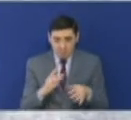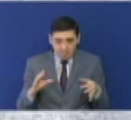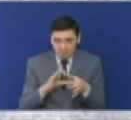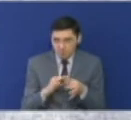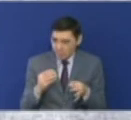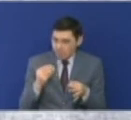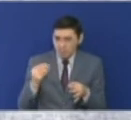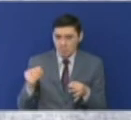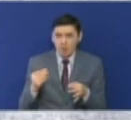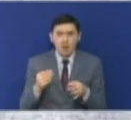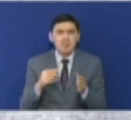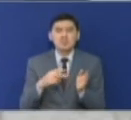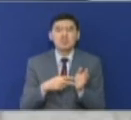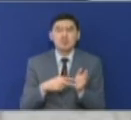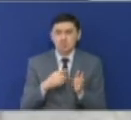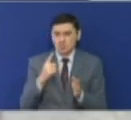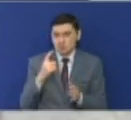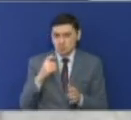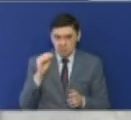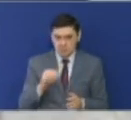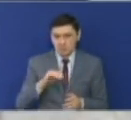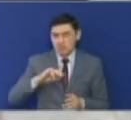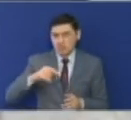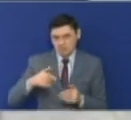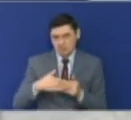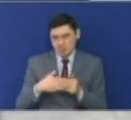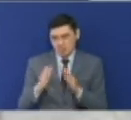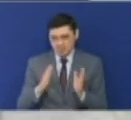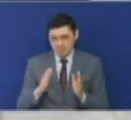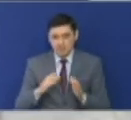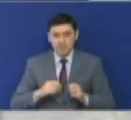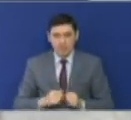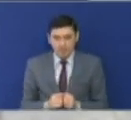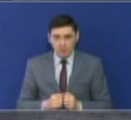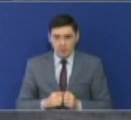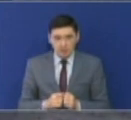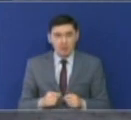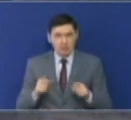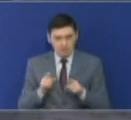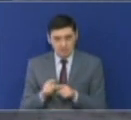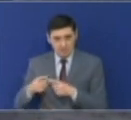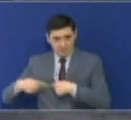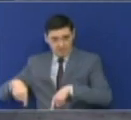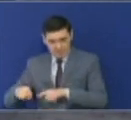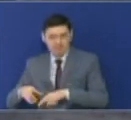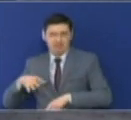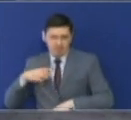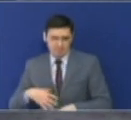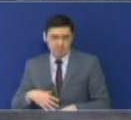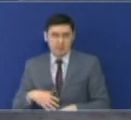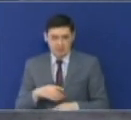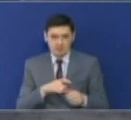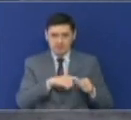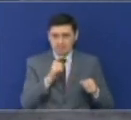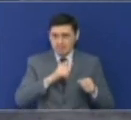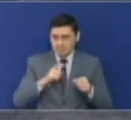это около 100 тысяч тенге. Представители предприятия говорят, что они вынуждены идти на эти меры. Если и это не поможет,